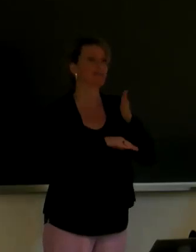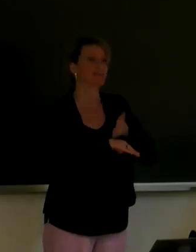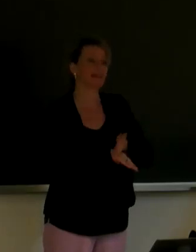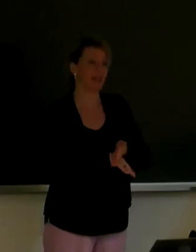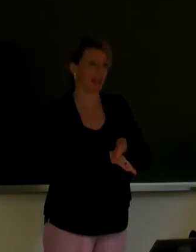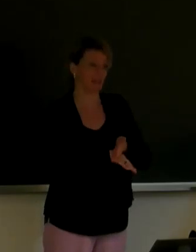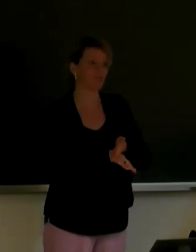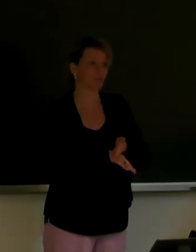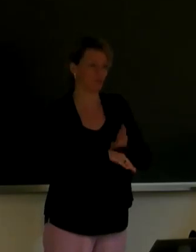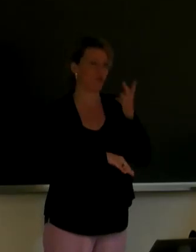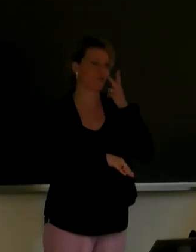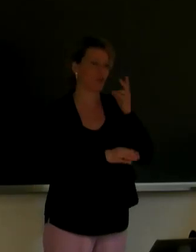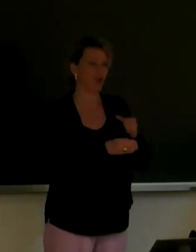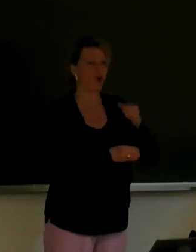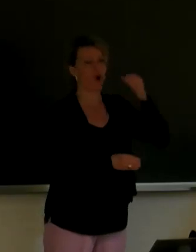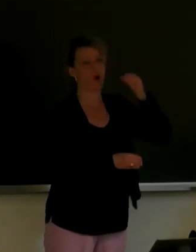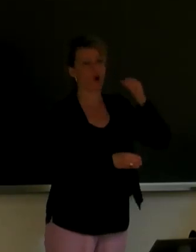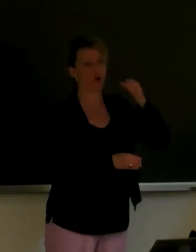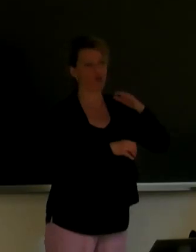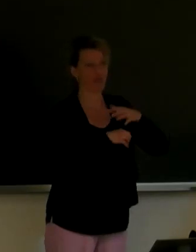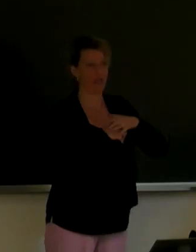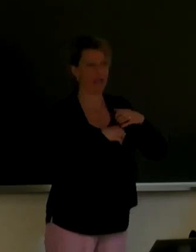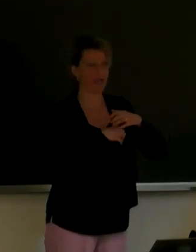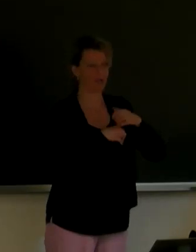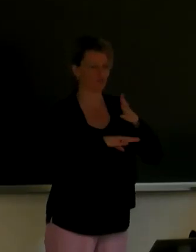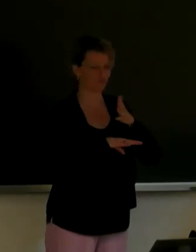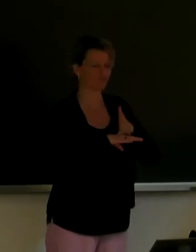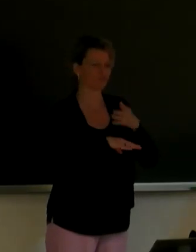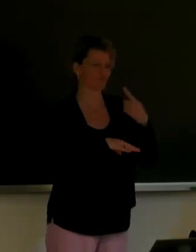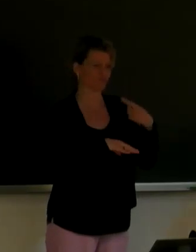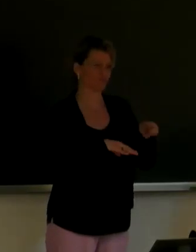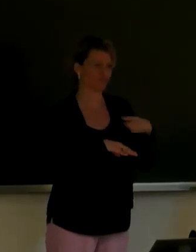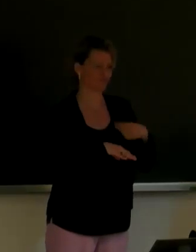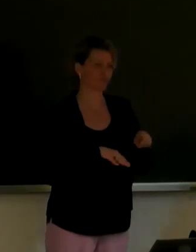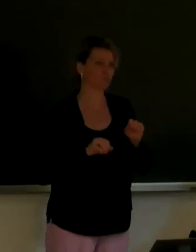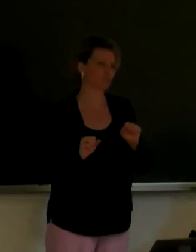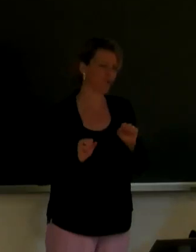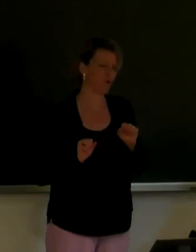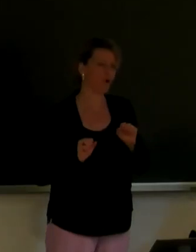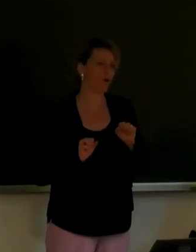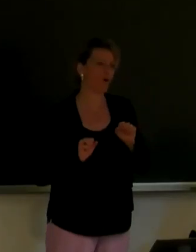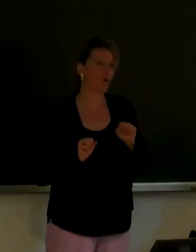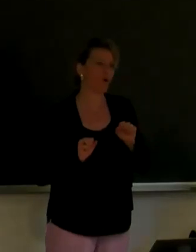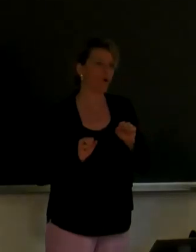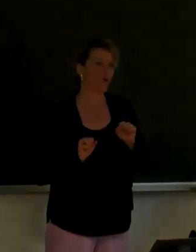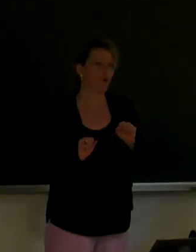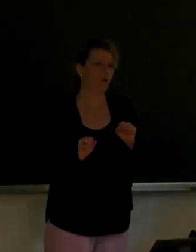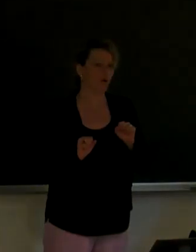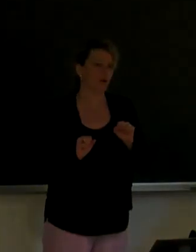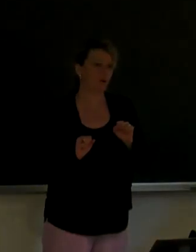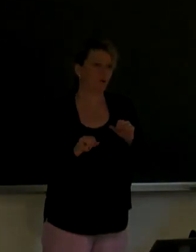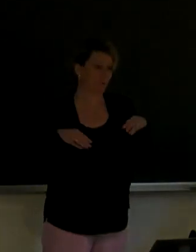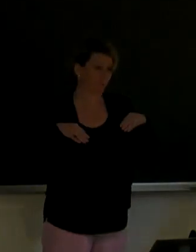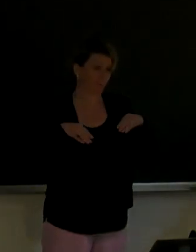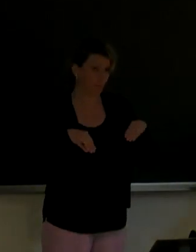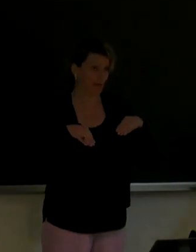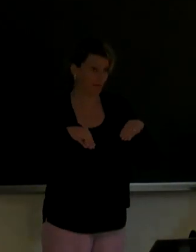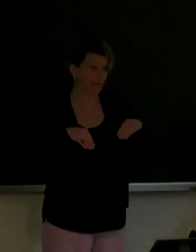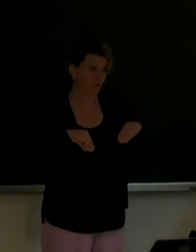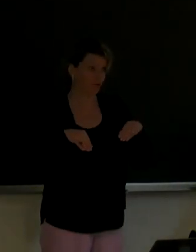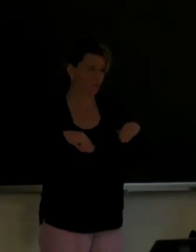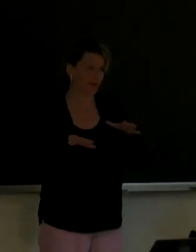dove c'è quella colonna arancione, quindi potete accedere da lì e potete diciamo appunto prendere parte a